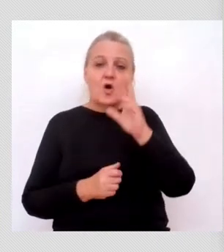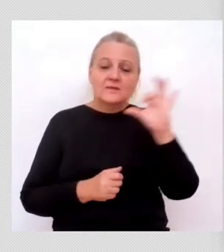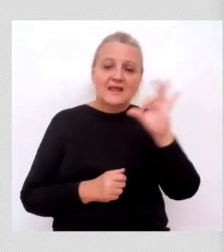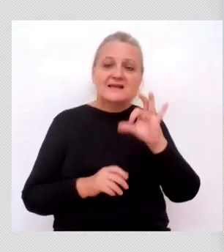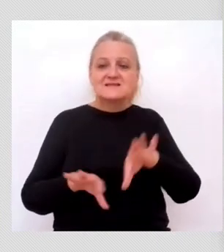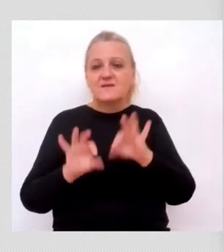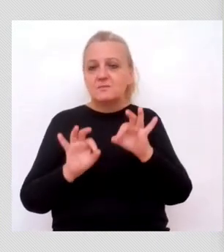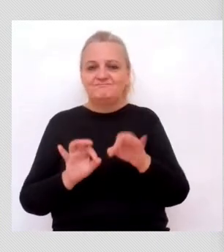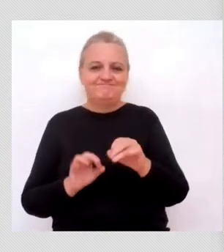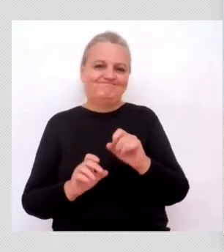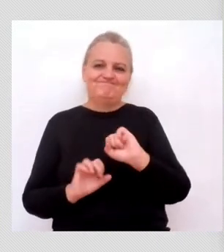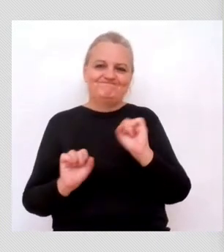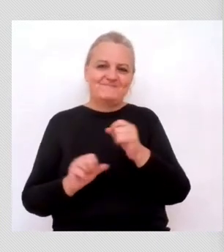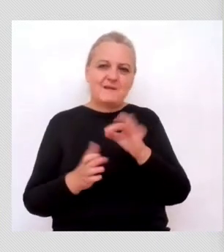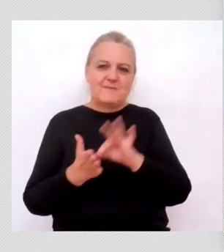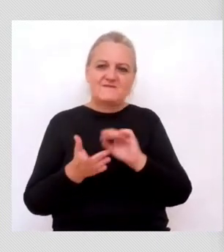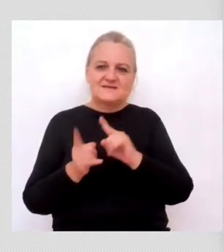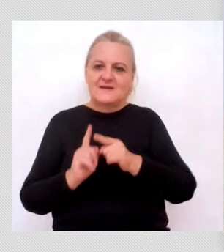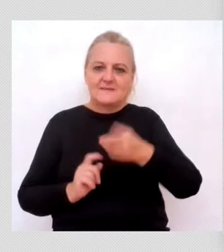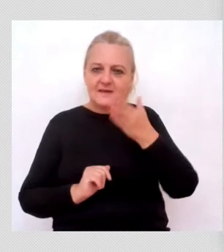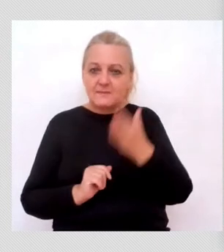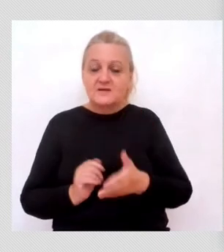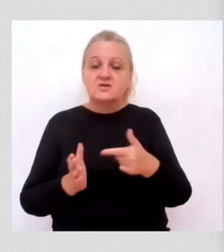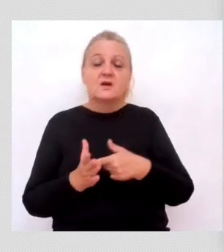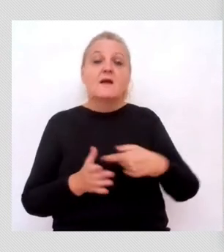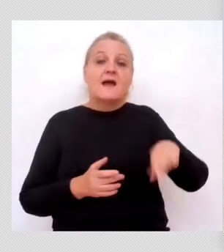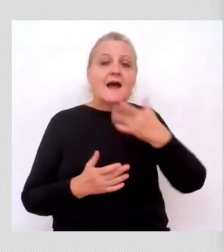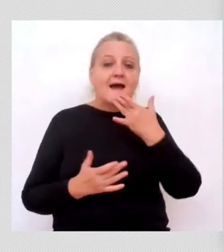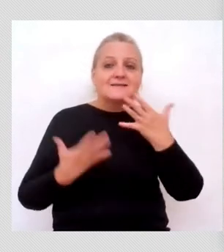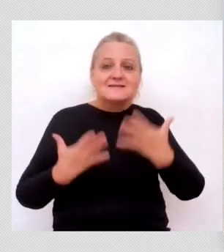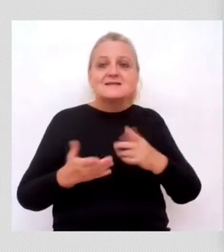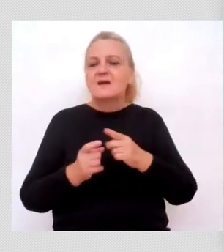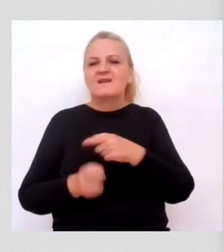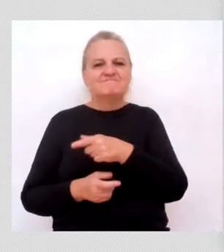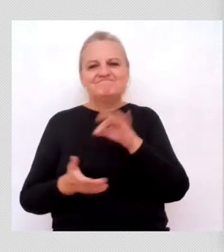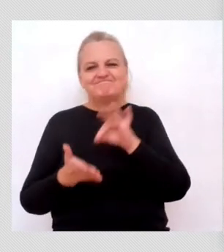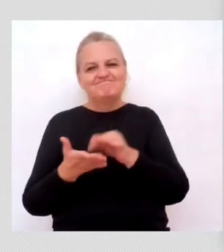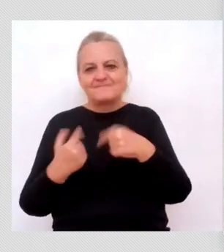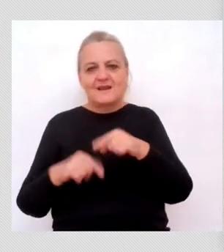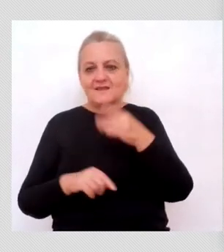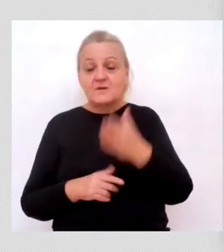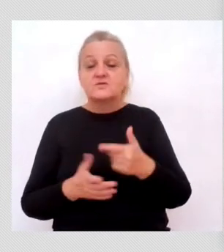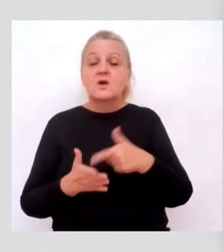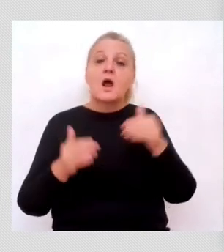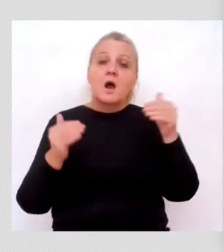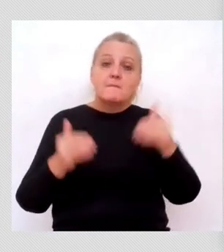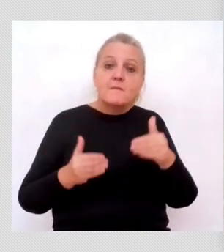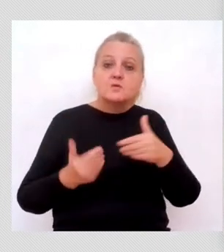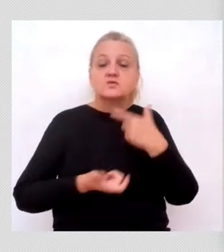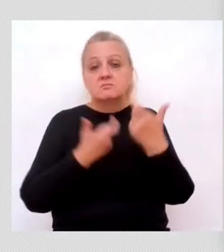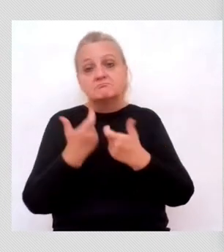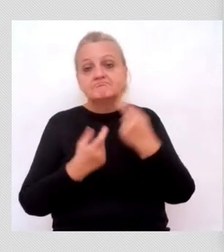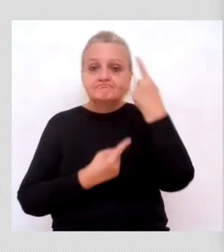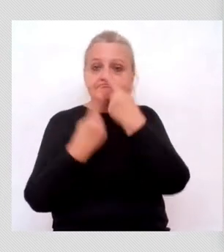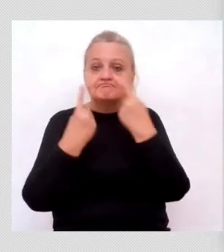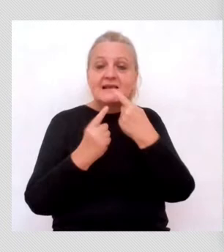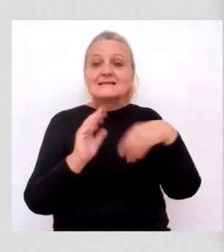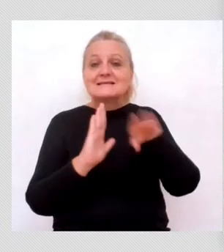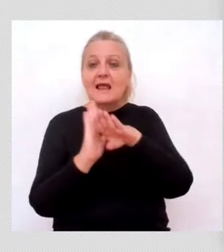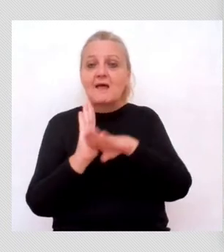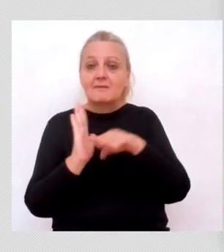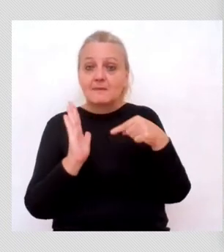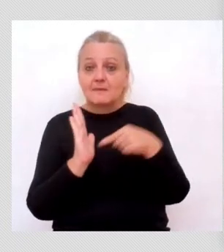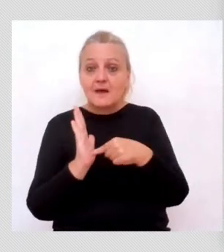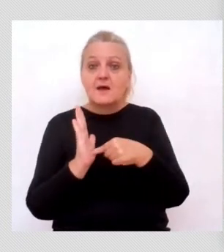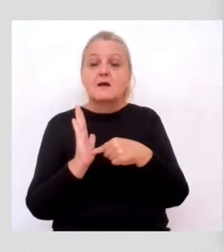które wprowadziłyby przez nas pożądane zmiany, to jednak można zastanowić się przynajmniej nad standardami, które były w